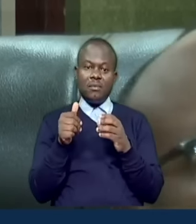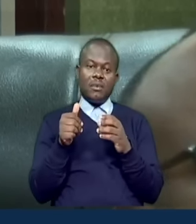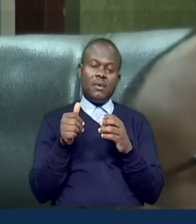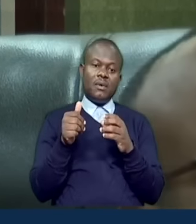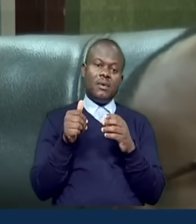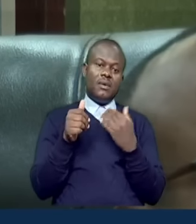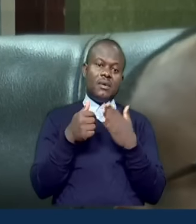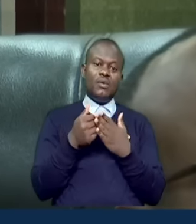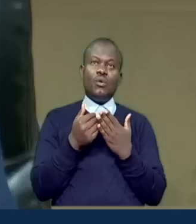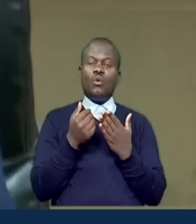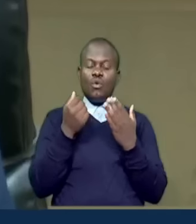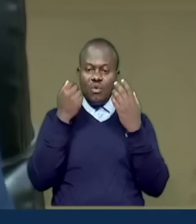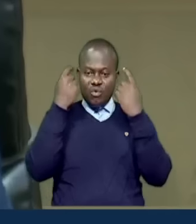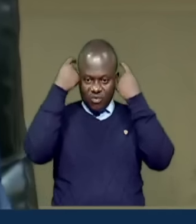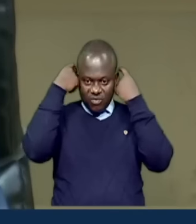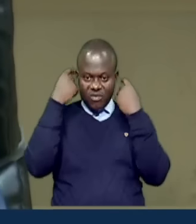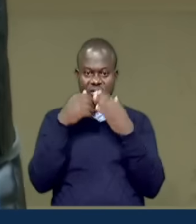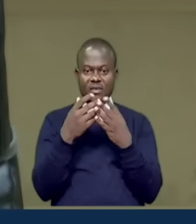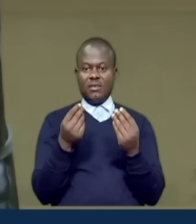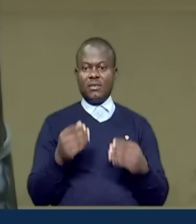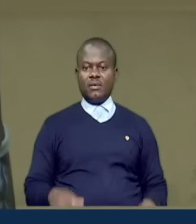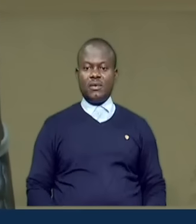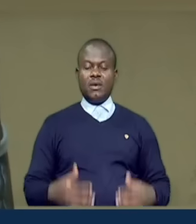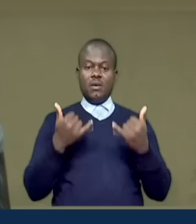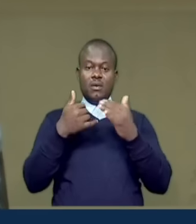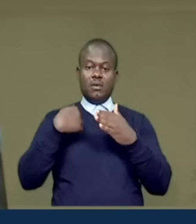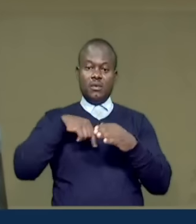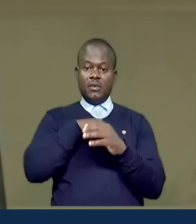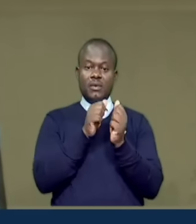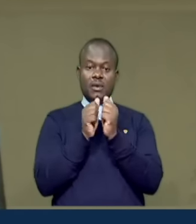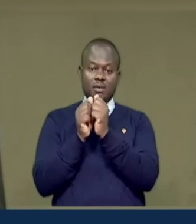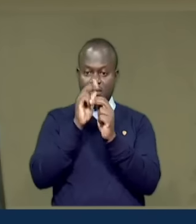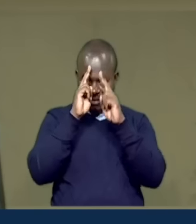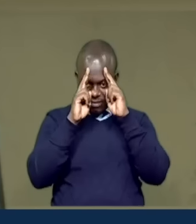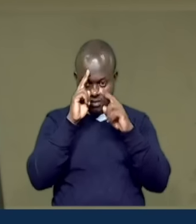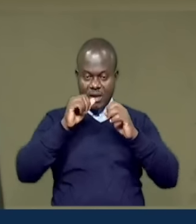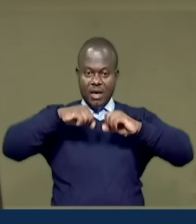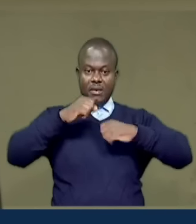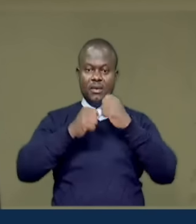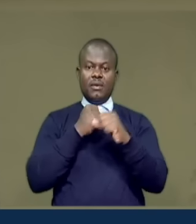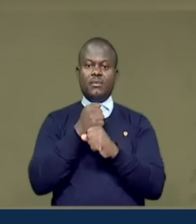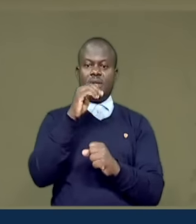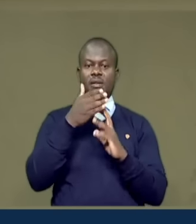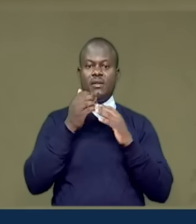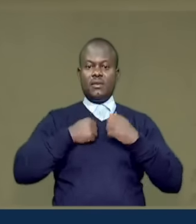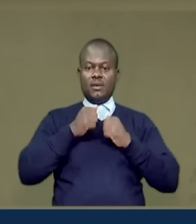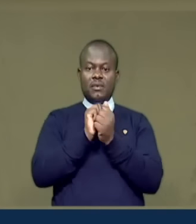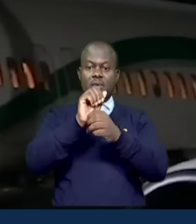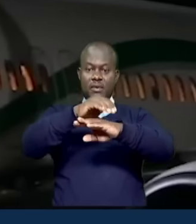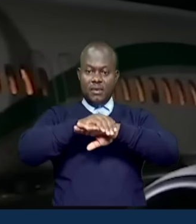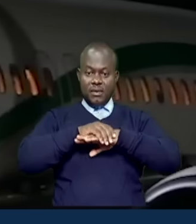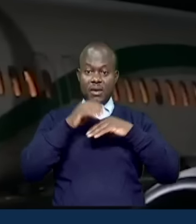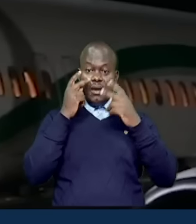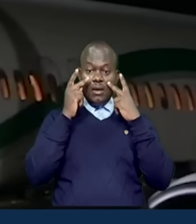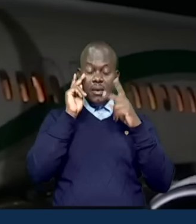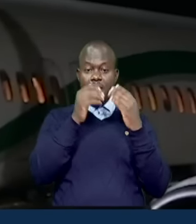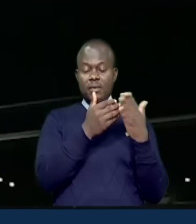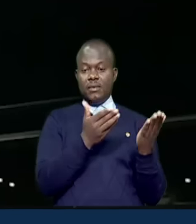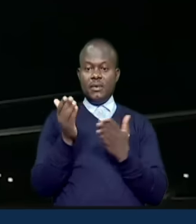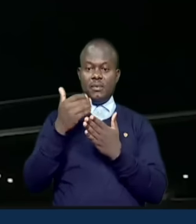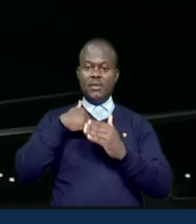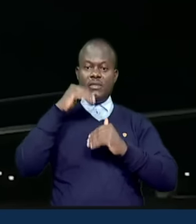rw'ukwabo bisasira batanu uyu mwanya turi kumwe na nyakubahwa Aya masezerano y'imyaka itanu hagati y'u Rwanda n'Ubwongereza areba abazakirwa bafite